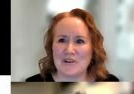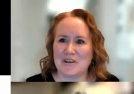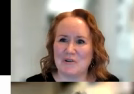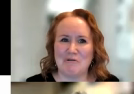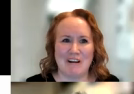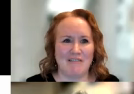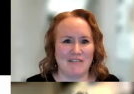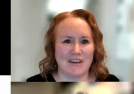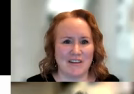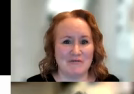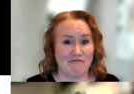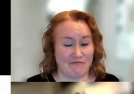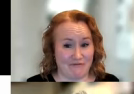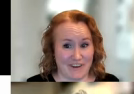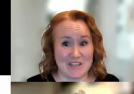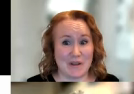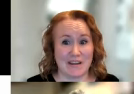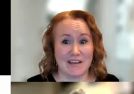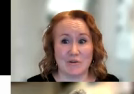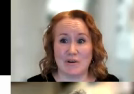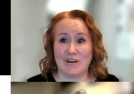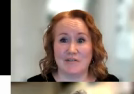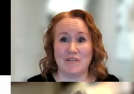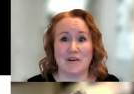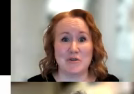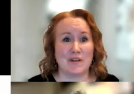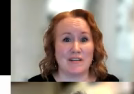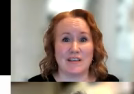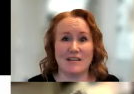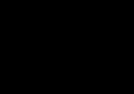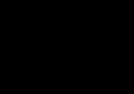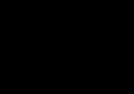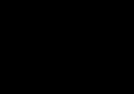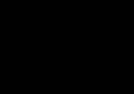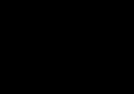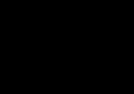Tusen tack Olav. Väldigt spännande och vi har en spännande tid